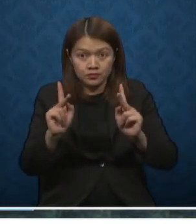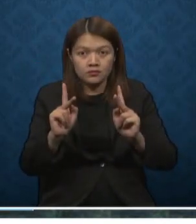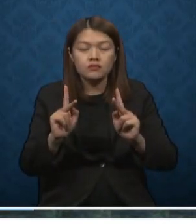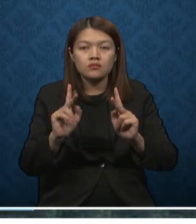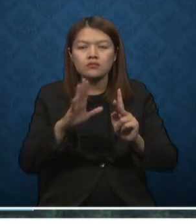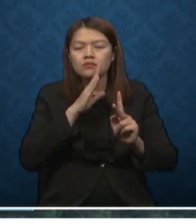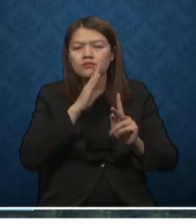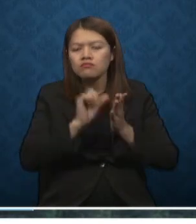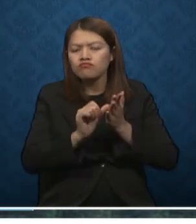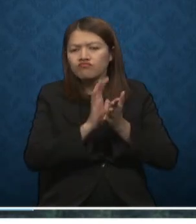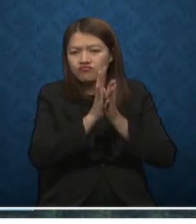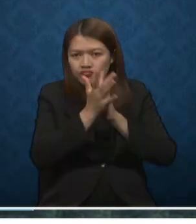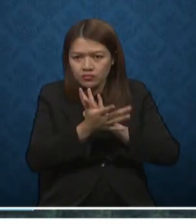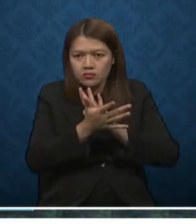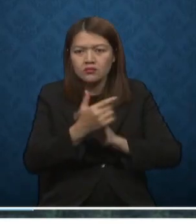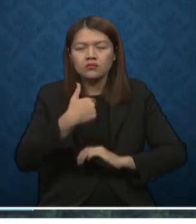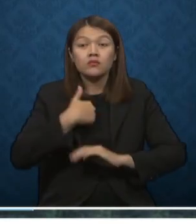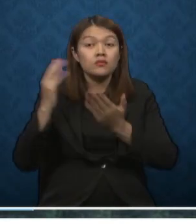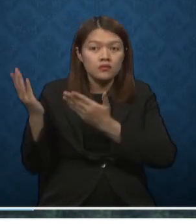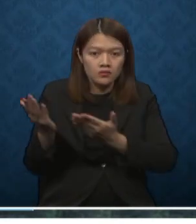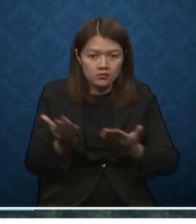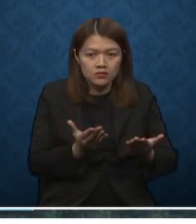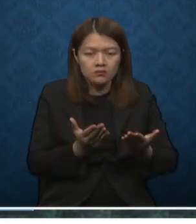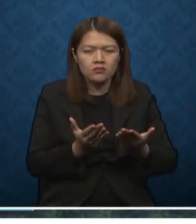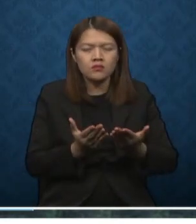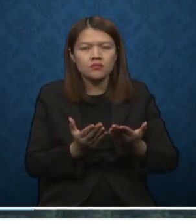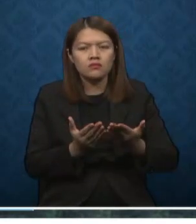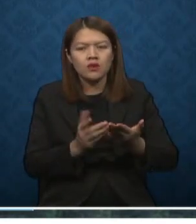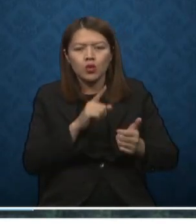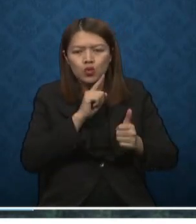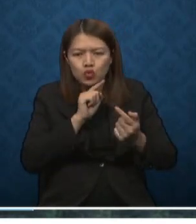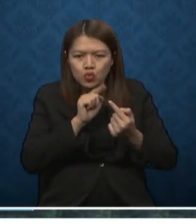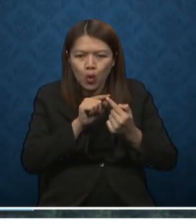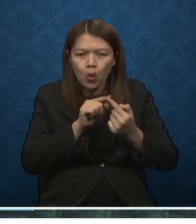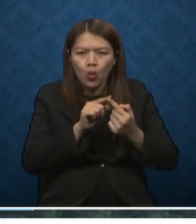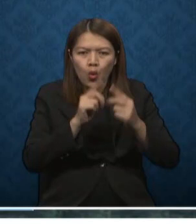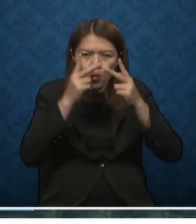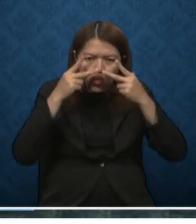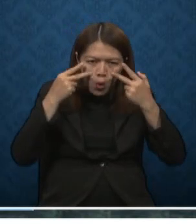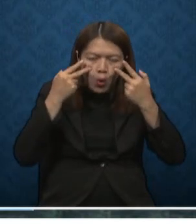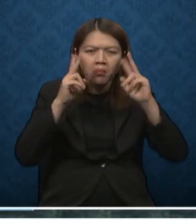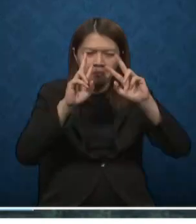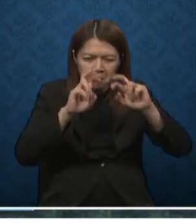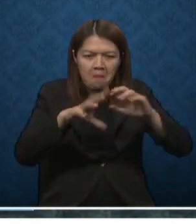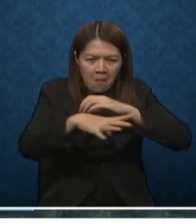การไปรูปประเทศชี้ให้เห็นว่าเราจะต้องเผชิญกับอาชญากรรมไซเบอร์นะครับซึ่งท่านเขียนไว้ตั้งแต่ปี